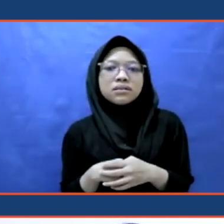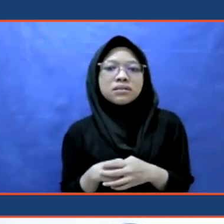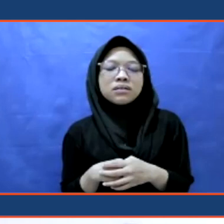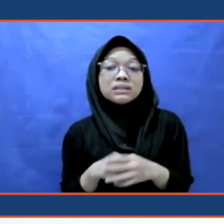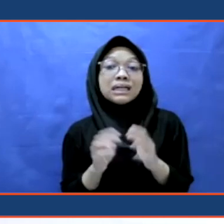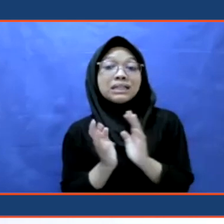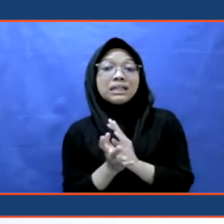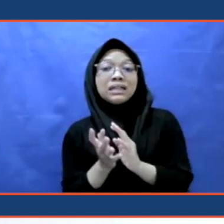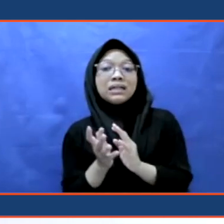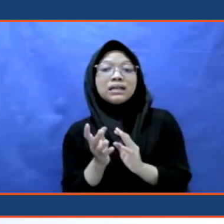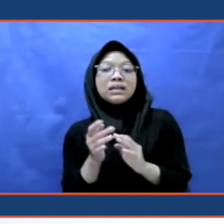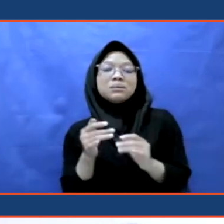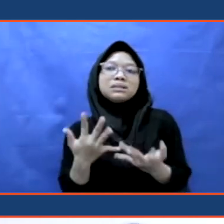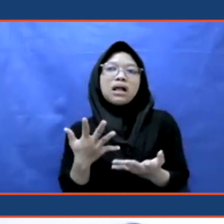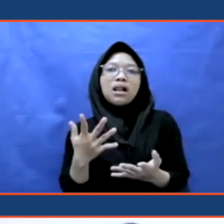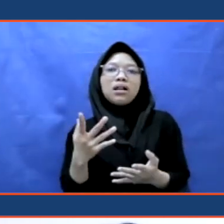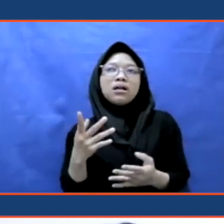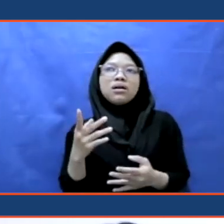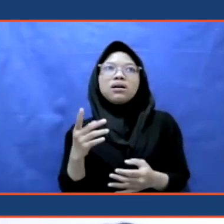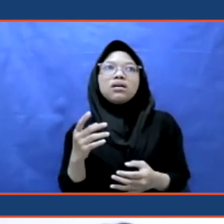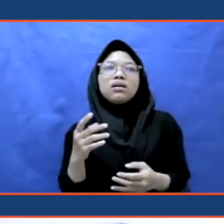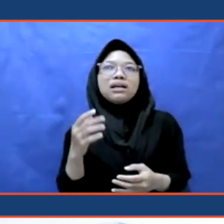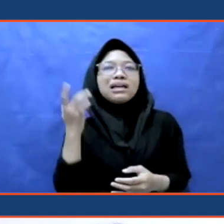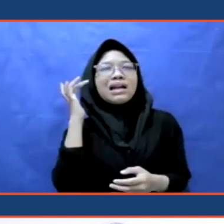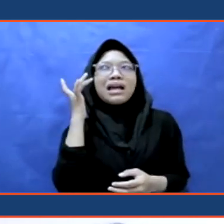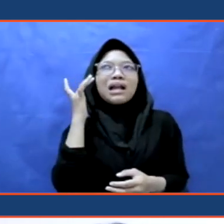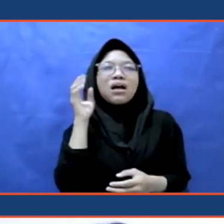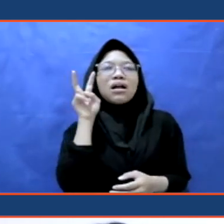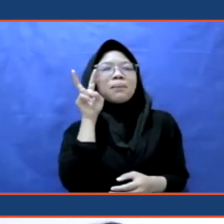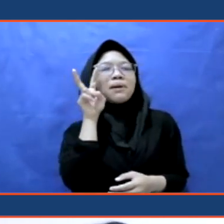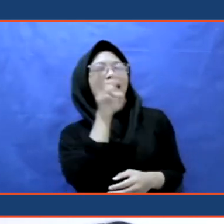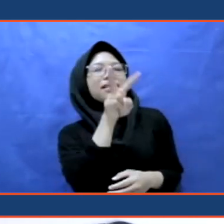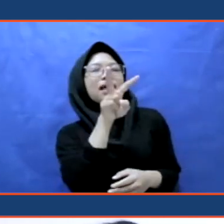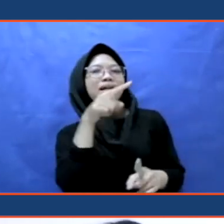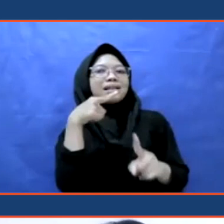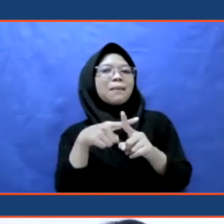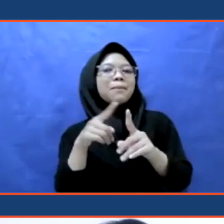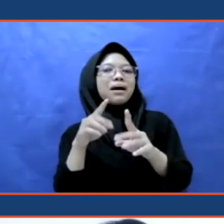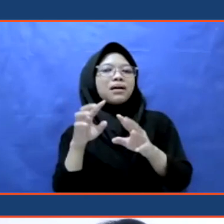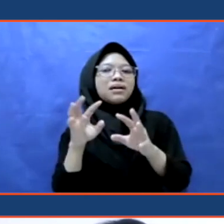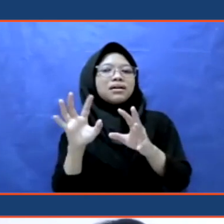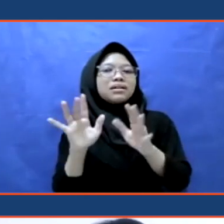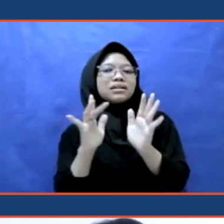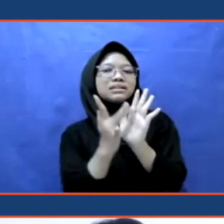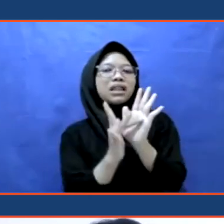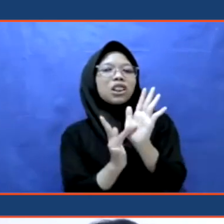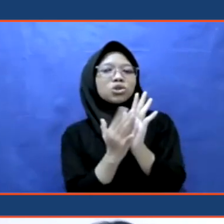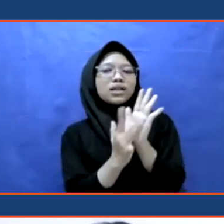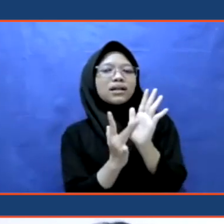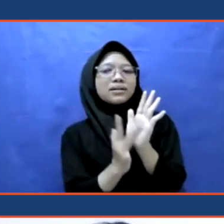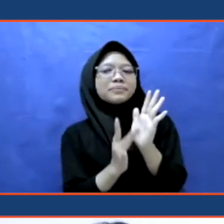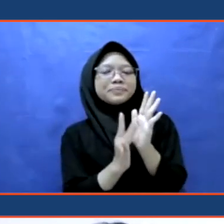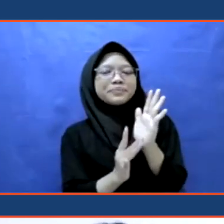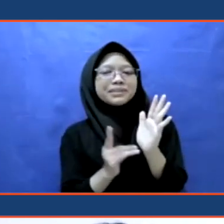size and entrance berarti secara penglihatan dan sentuhan Anis ini ditulis the